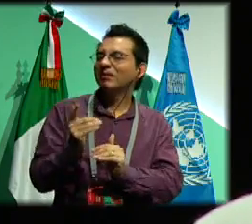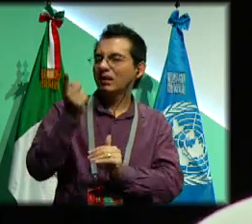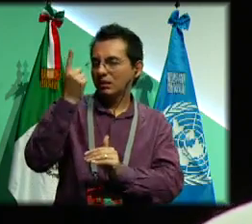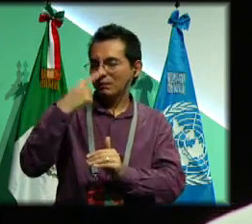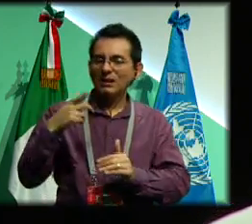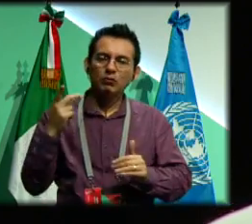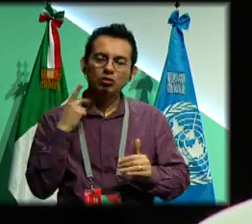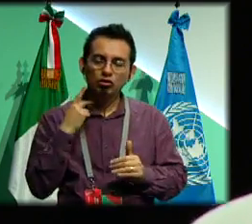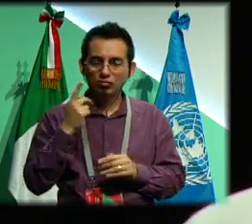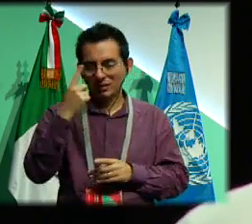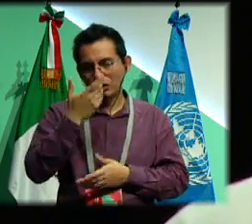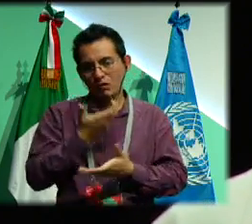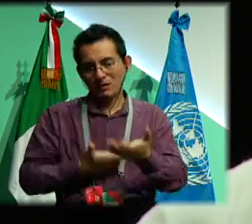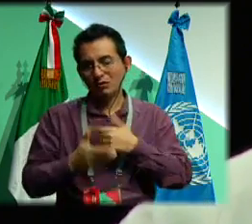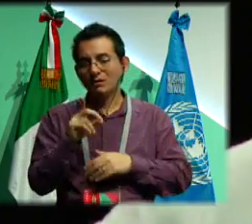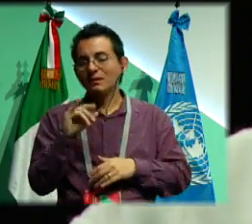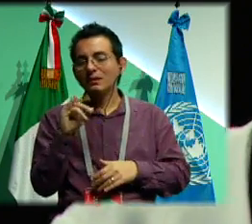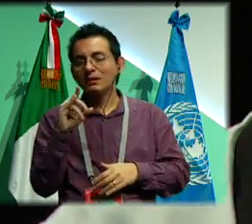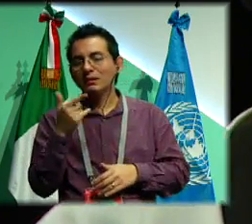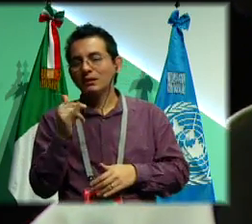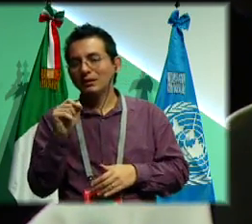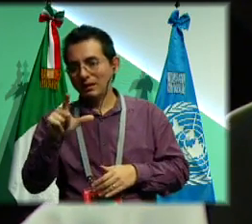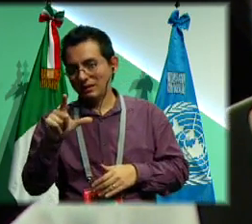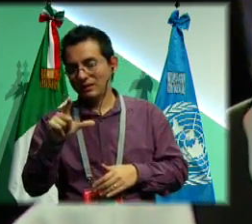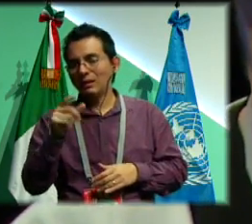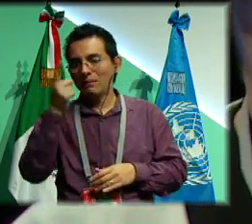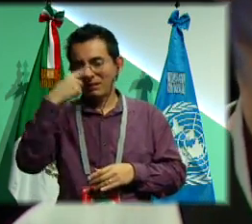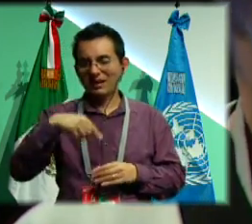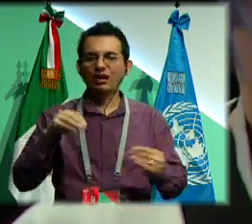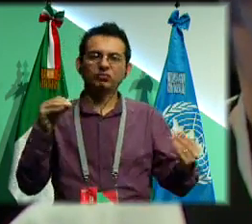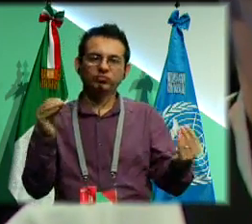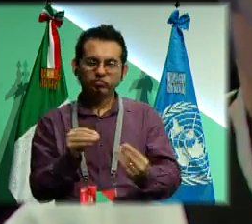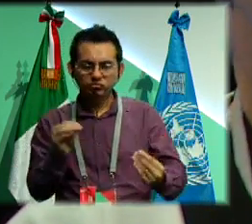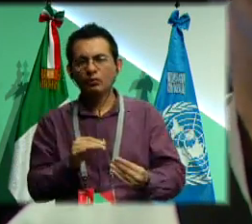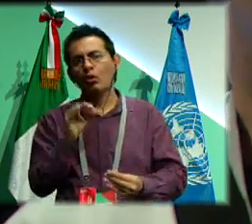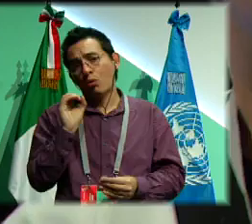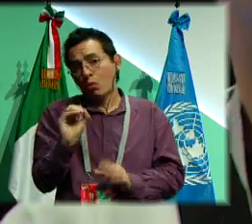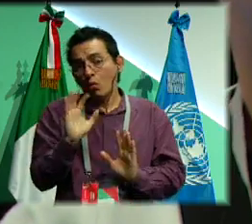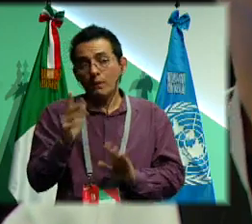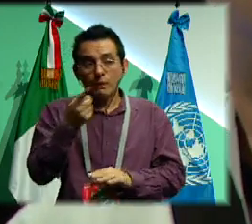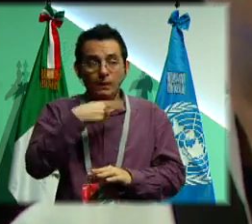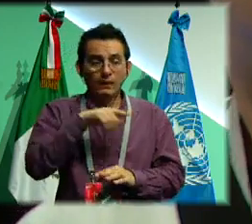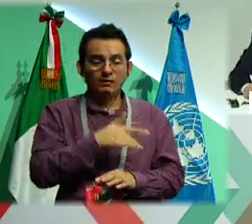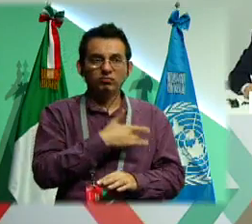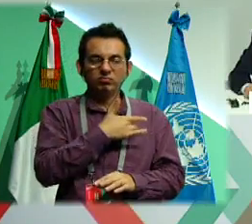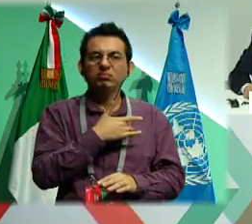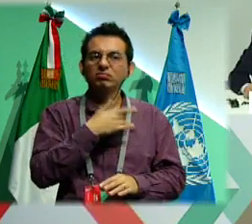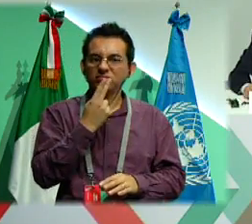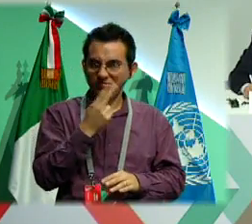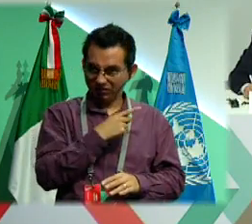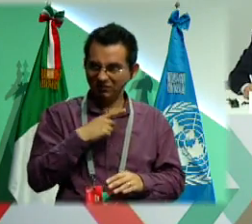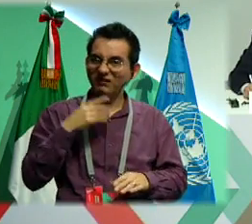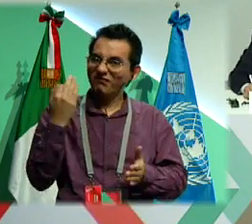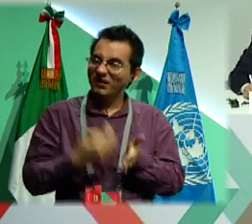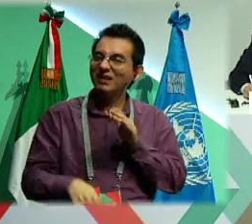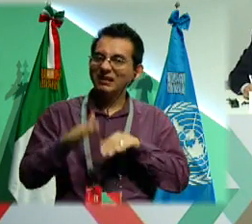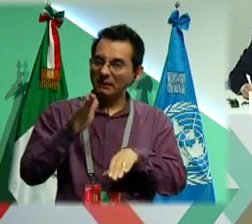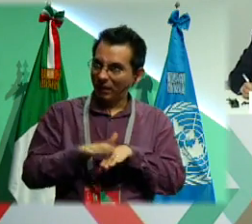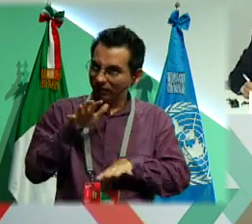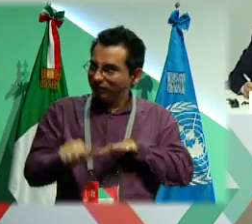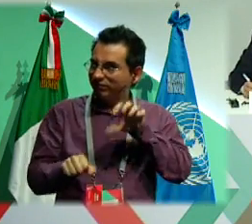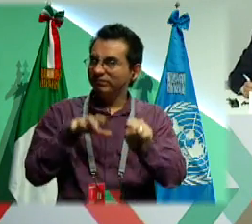Comment peut-on avoir plus de transparence dans les négociations commerciales? Eh bien, pourquoi ne pas commencer